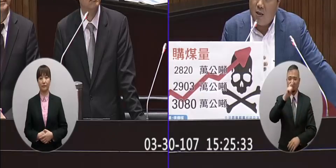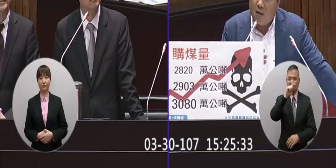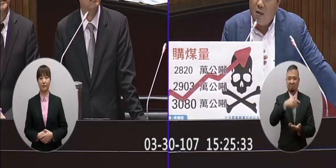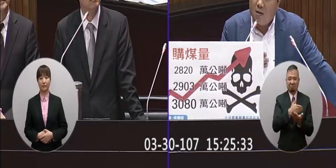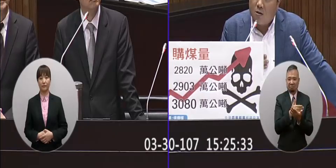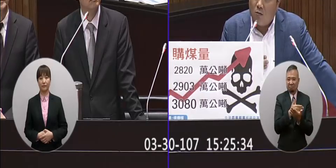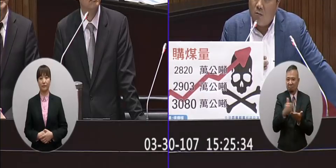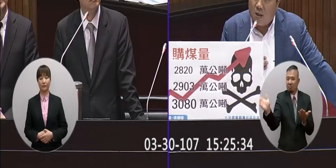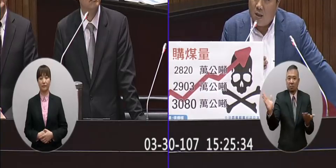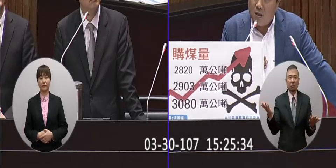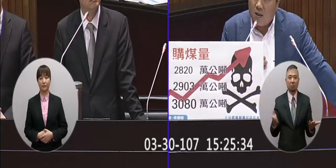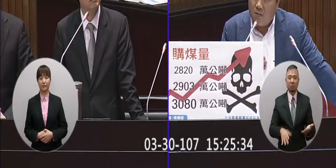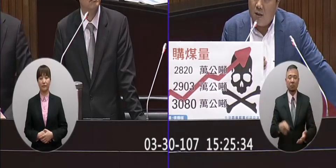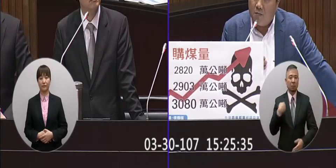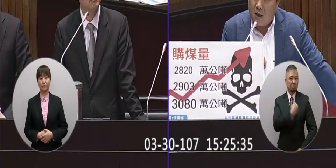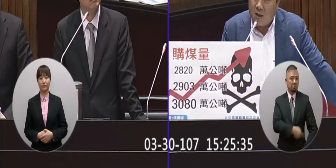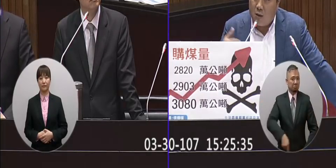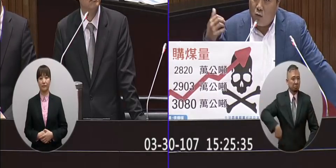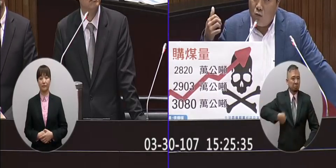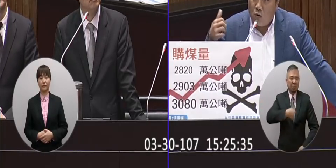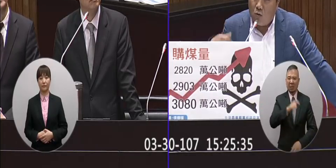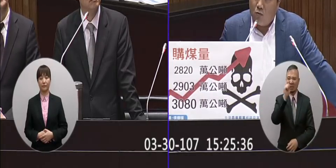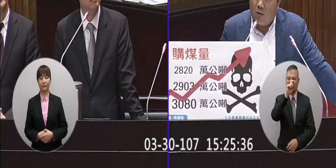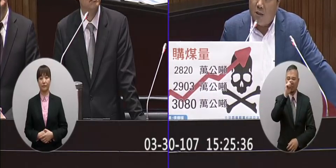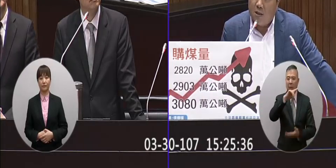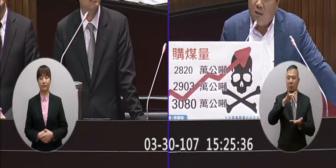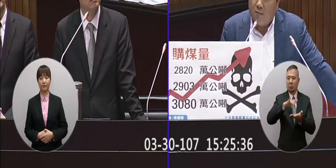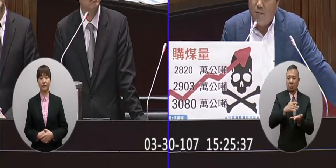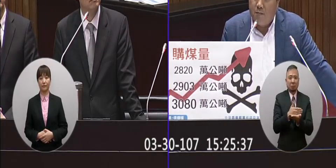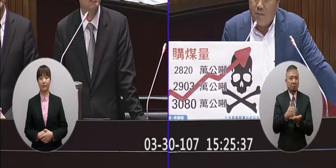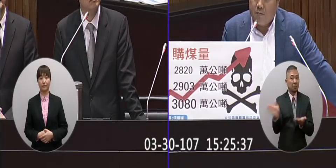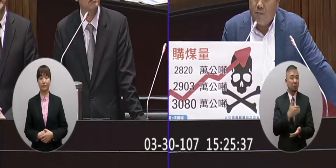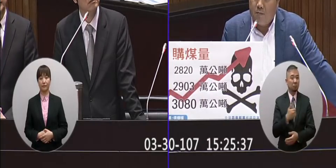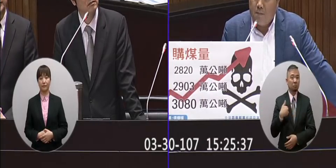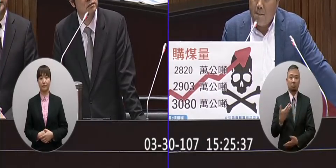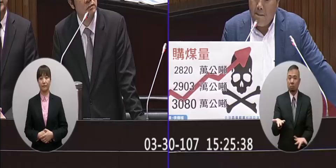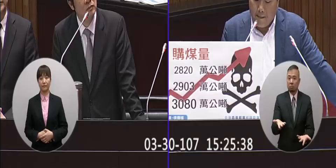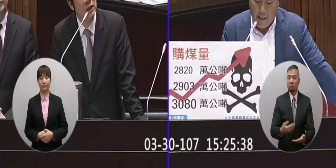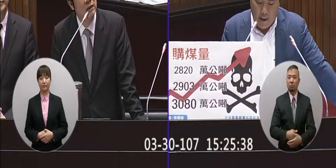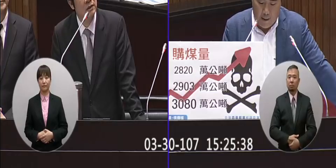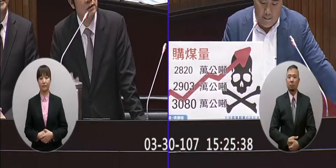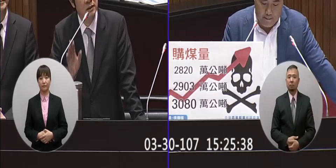才可以从我们的人体里面把这些毒物、有毒物给排泄掉。